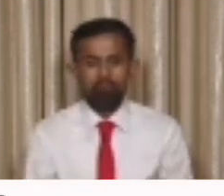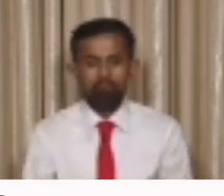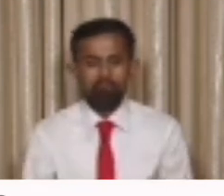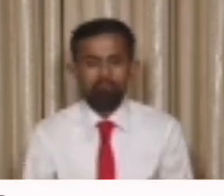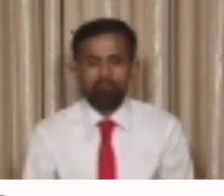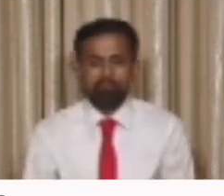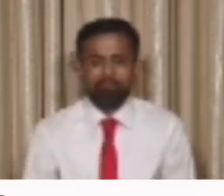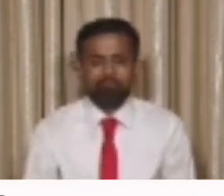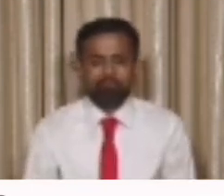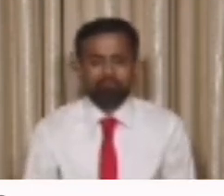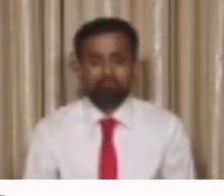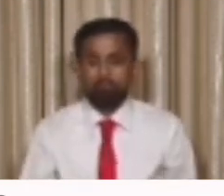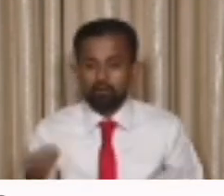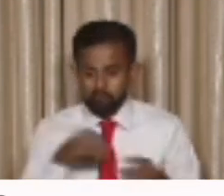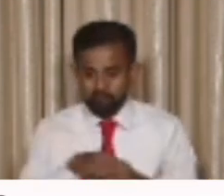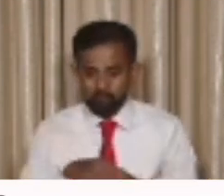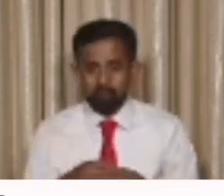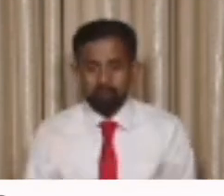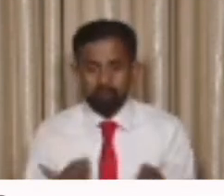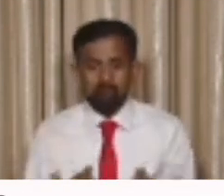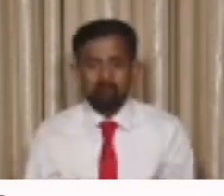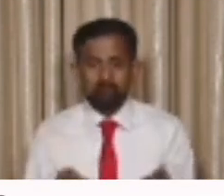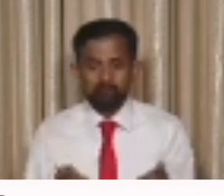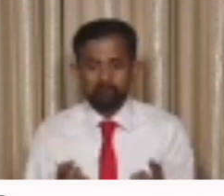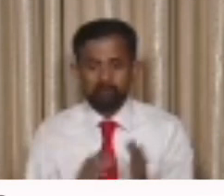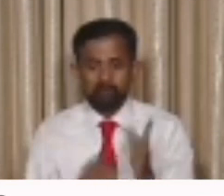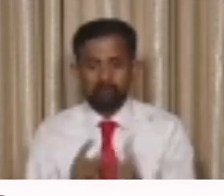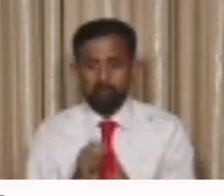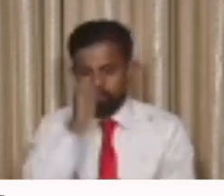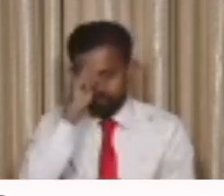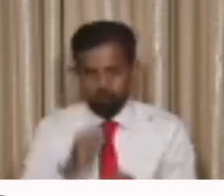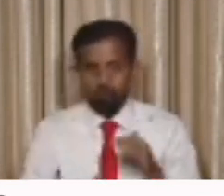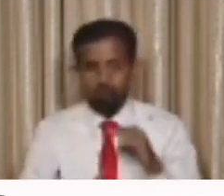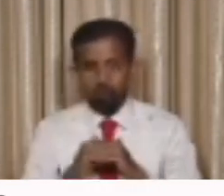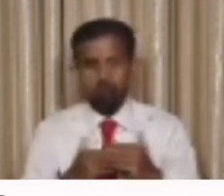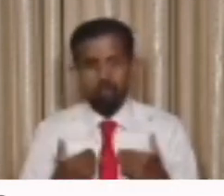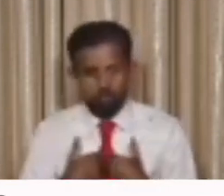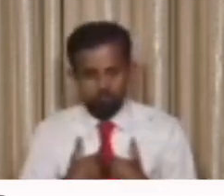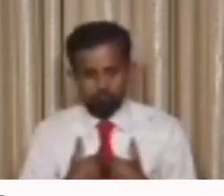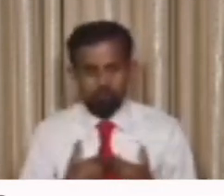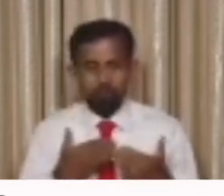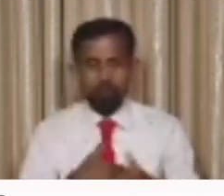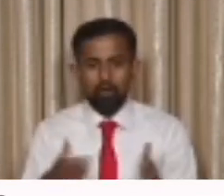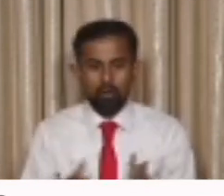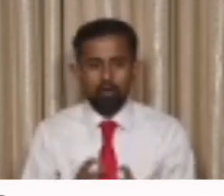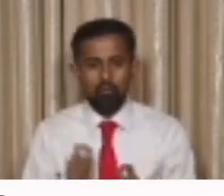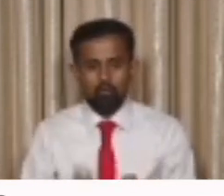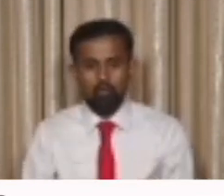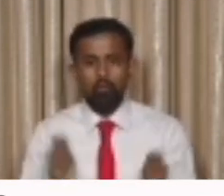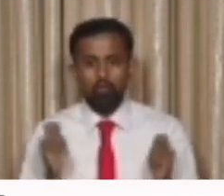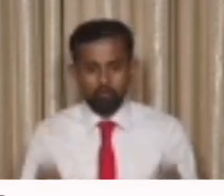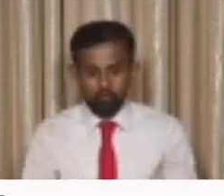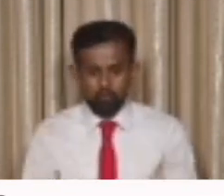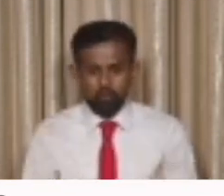හොඳයි, ඒකත් ඇතුළත් කළා. උවමනාව ඇමතිවරයා විදියට උපරිම තියෙනවා ඇමතුමා. කැබිනට් මණ්ඩලයට ඉදිරිපත් කරන්න වෙනවා. ඉතින්